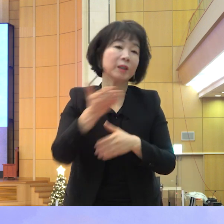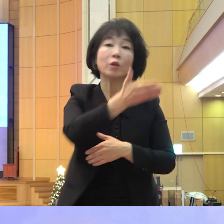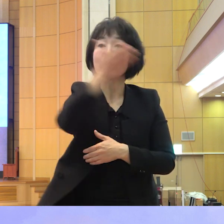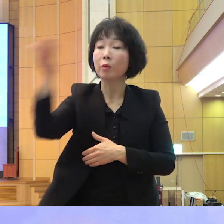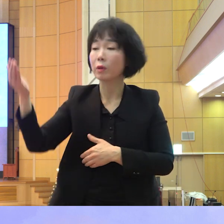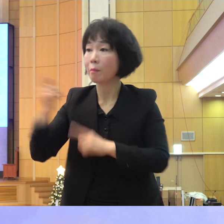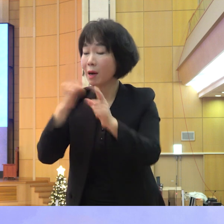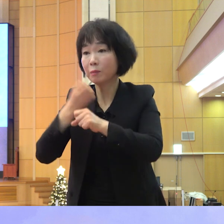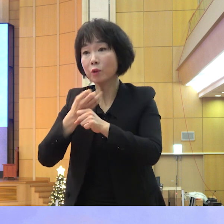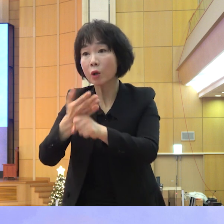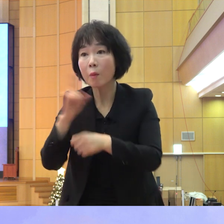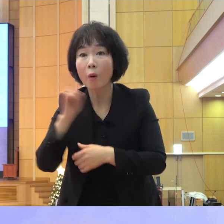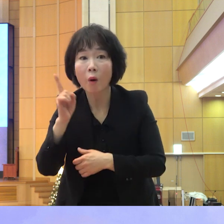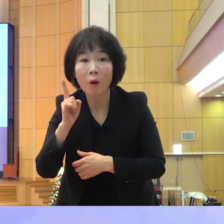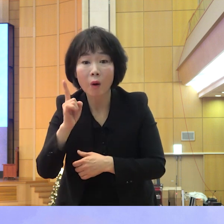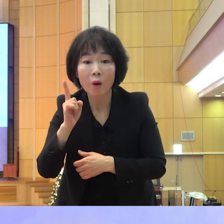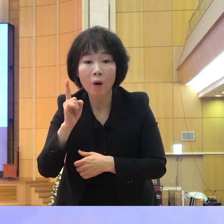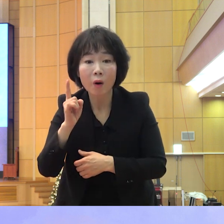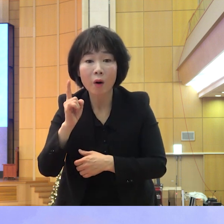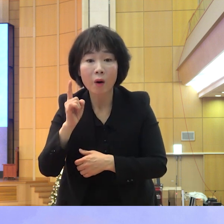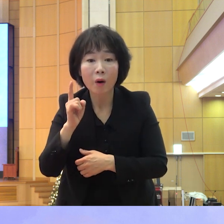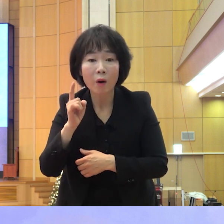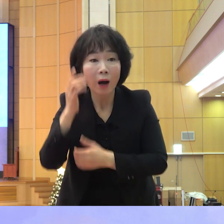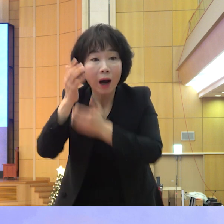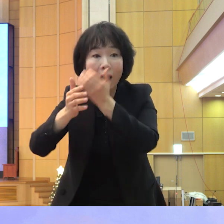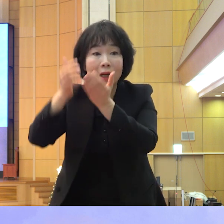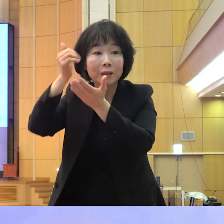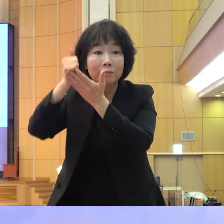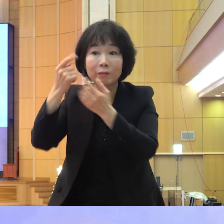여러분에게 말씀을 드린 것은 누가 보시기에?